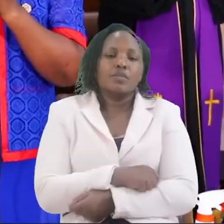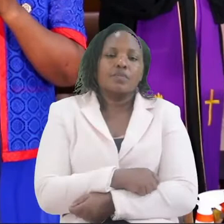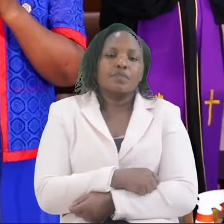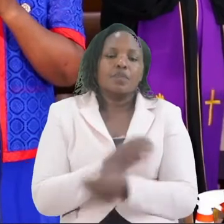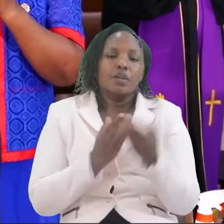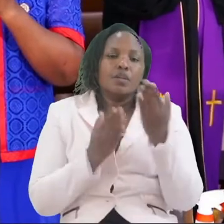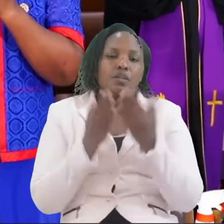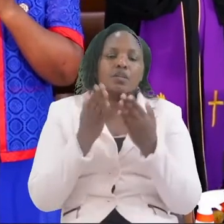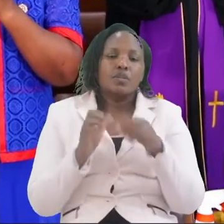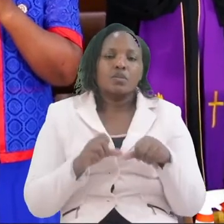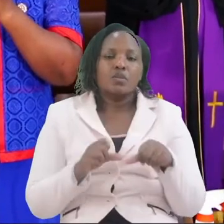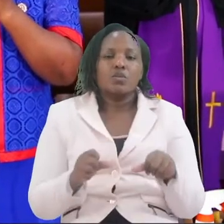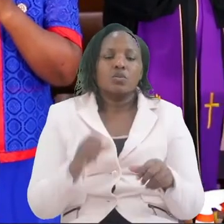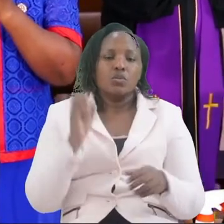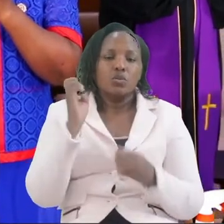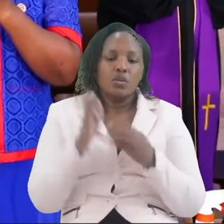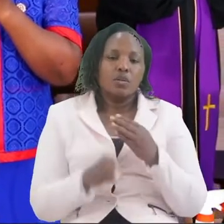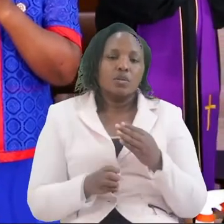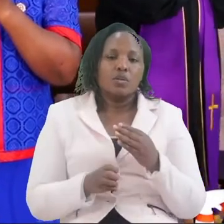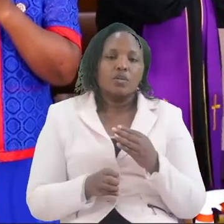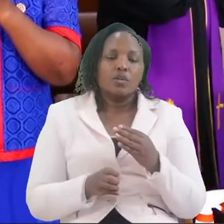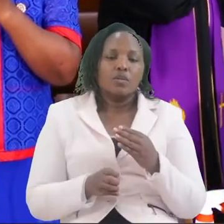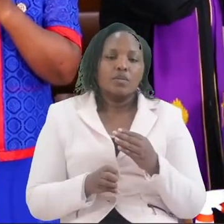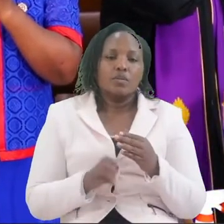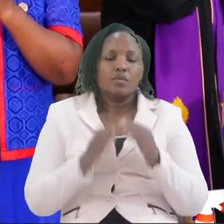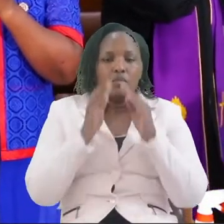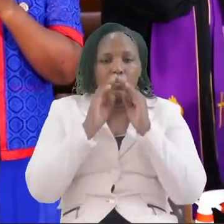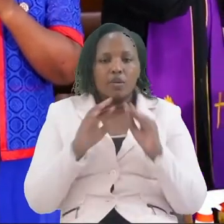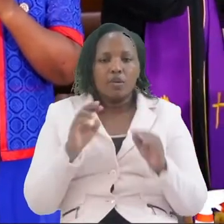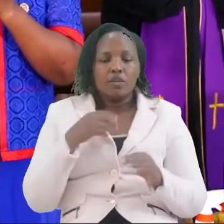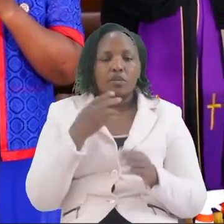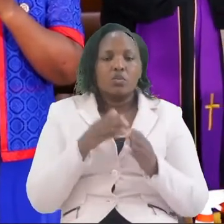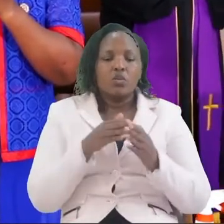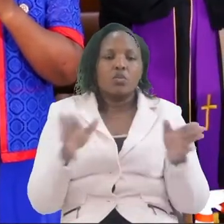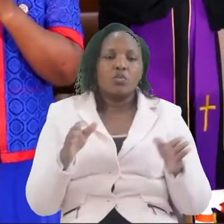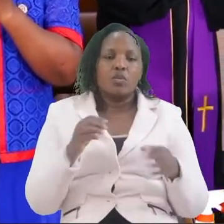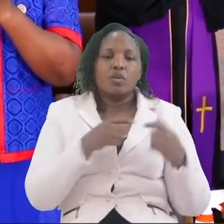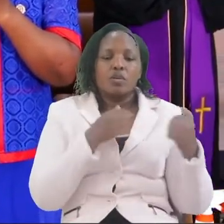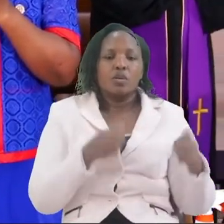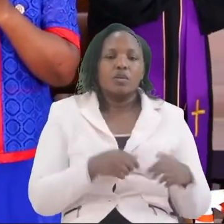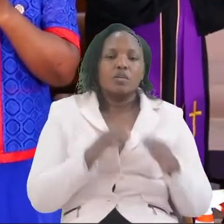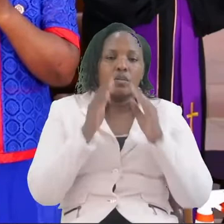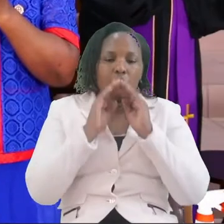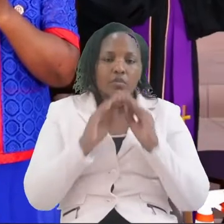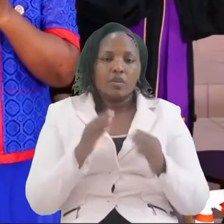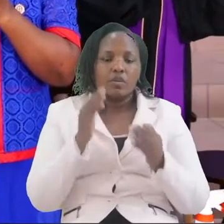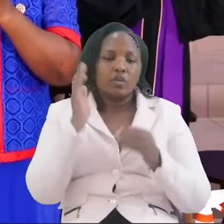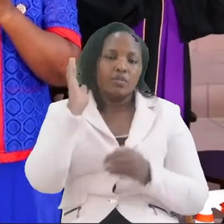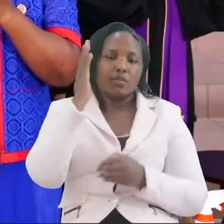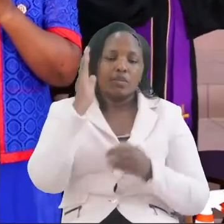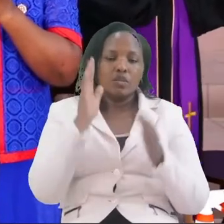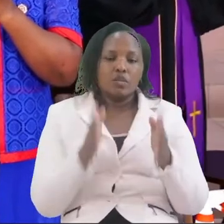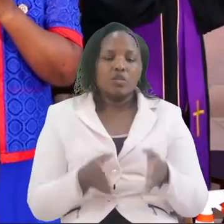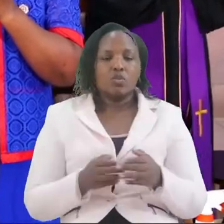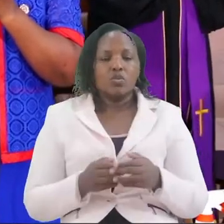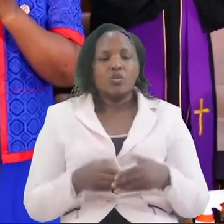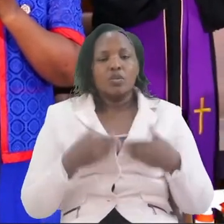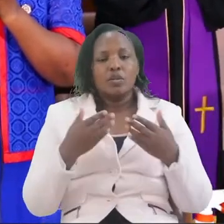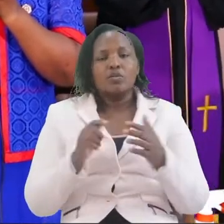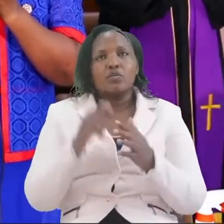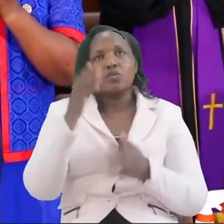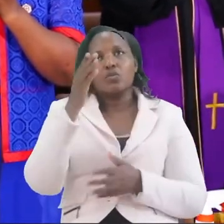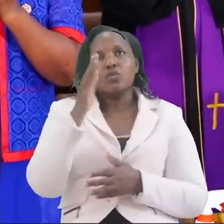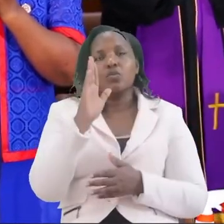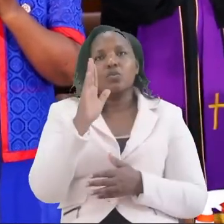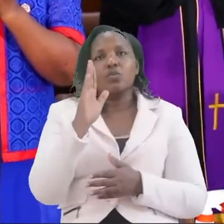hii inapoendelea kuisha. Mungu wetu tubariki. Fungua mioyo yetu. Bariki mnenaji wa neno siku ya leo. Tunamuinua kwako